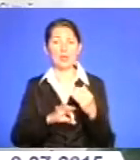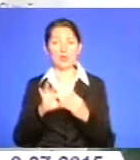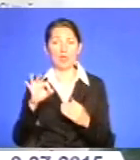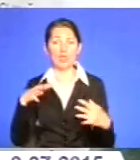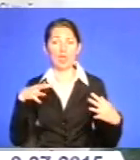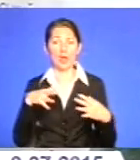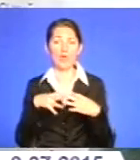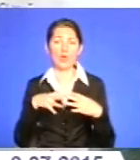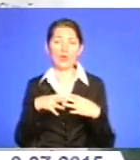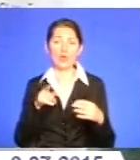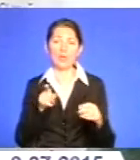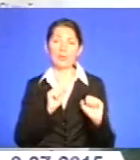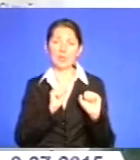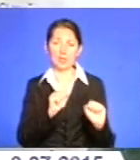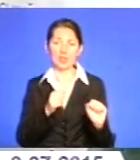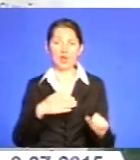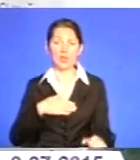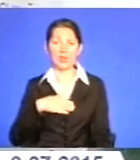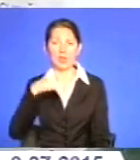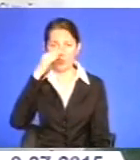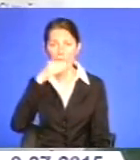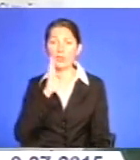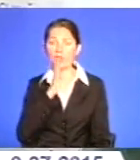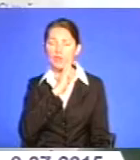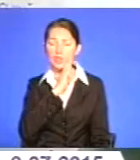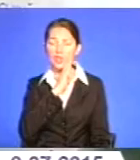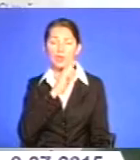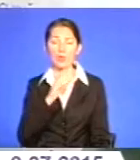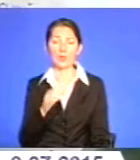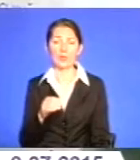Воюють там і захищають нашу батьківщину.